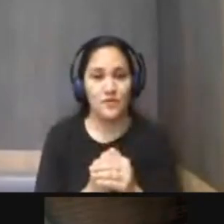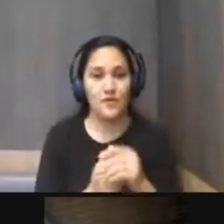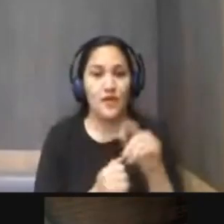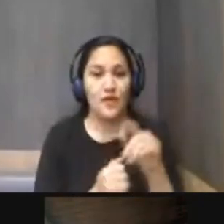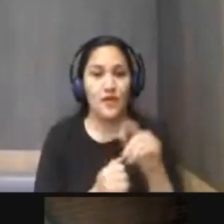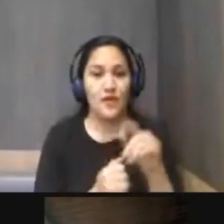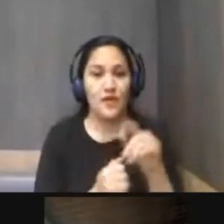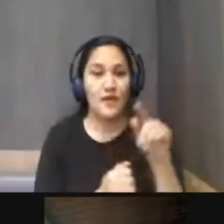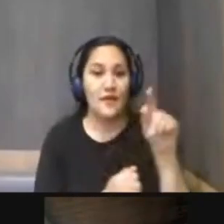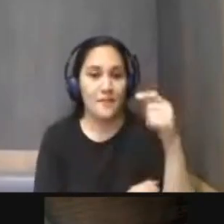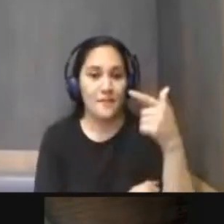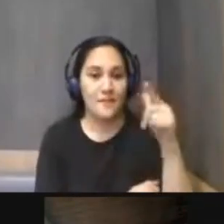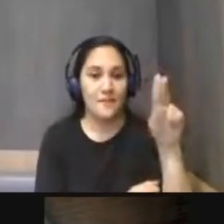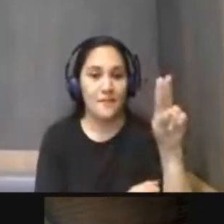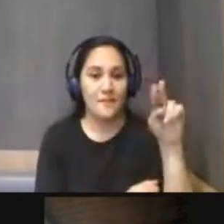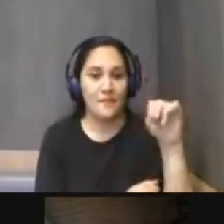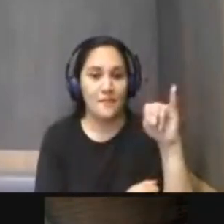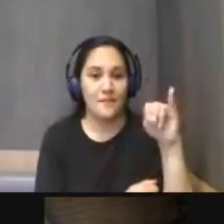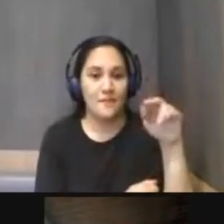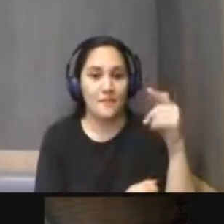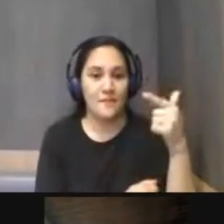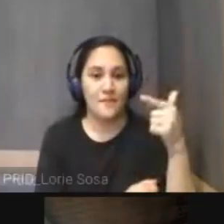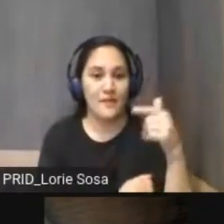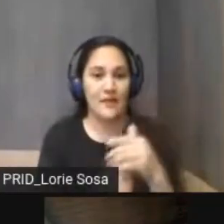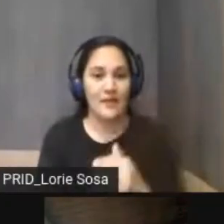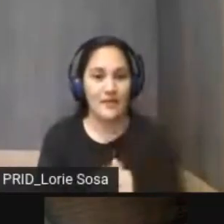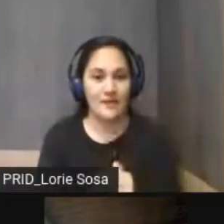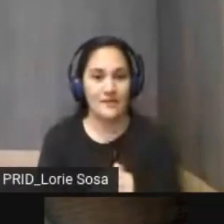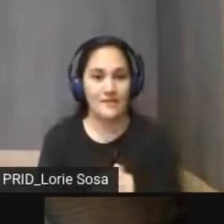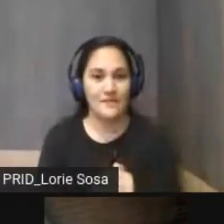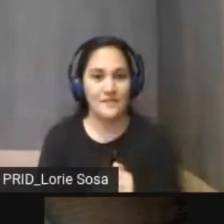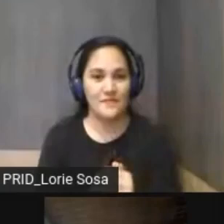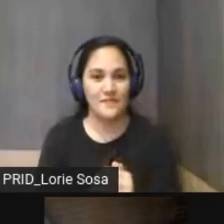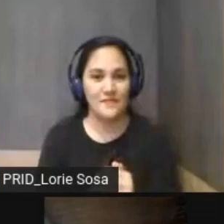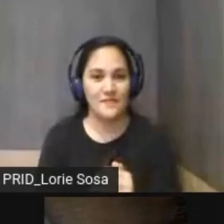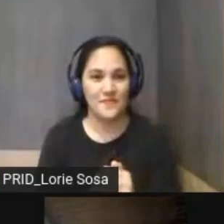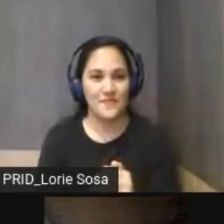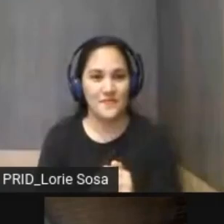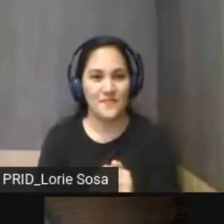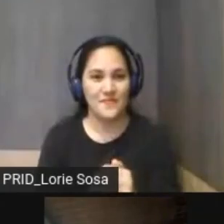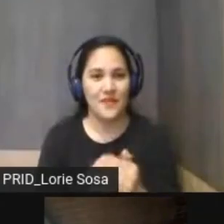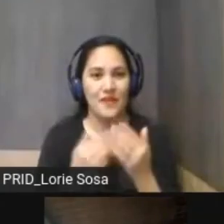mga taga Tagig City po sa atin lahat po.